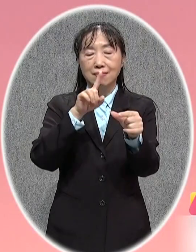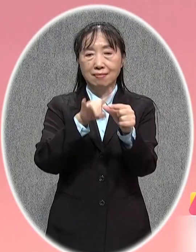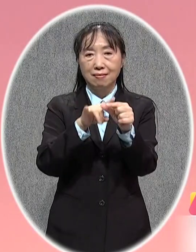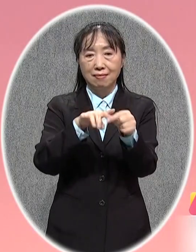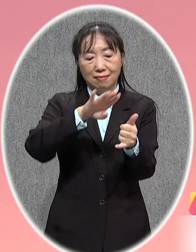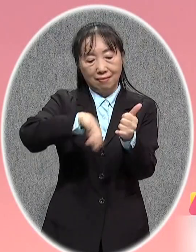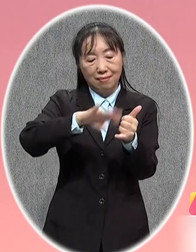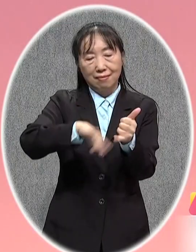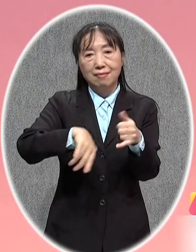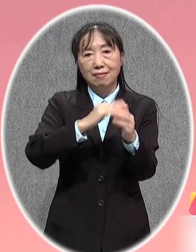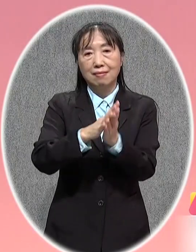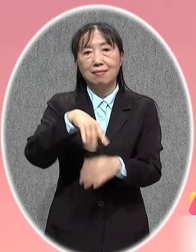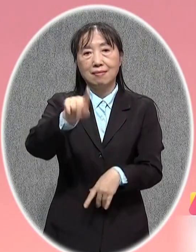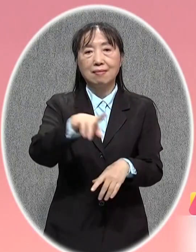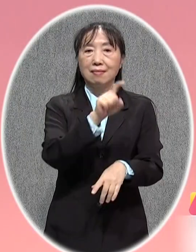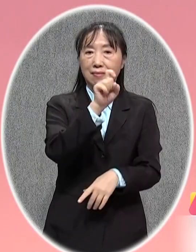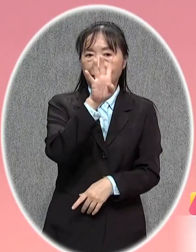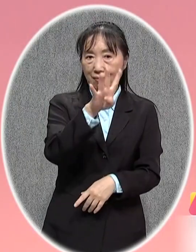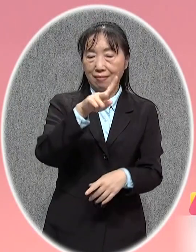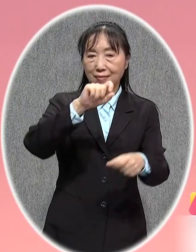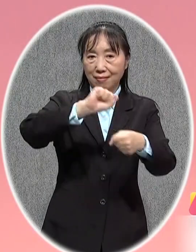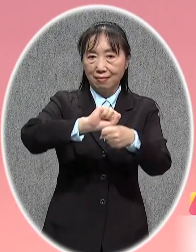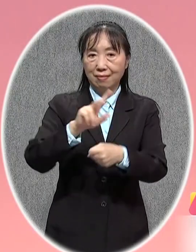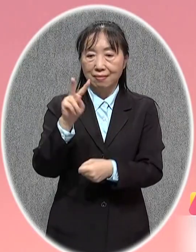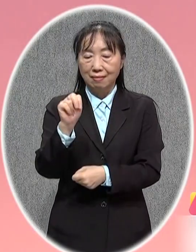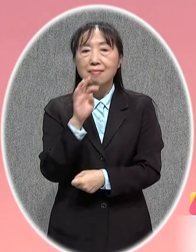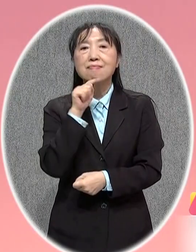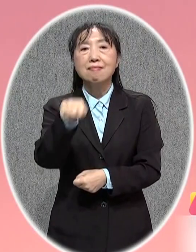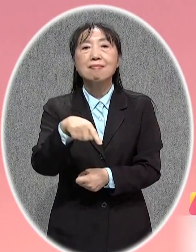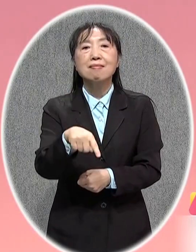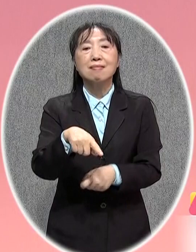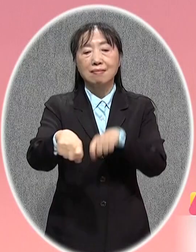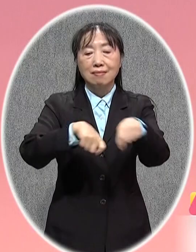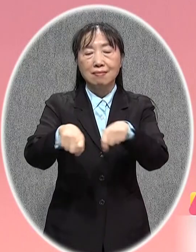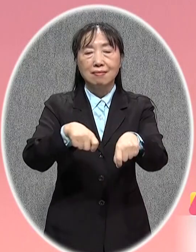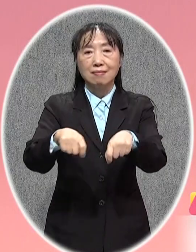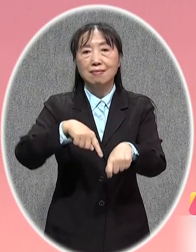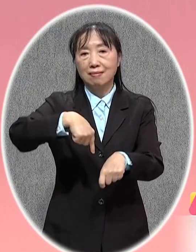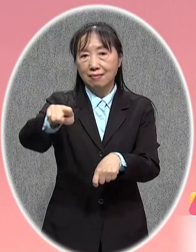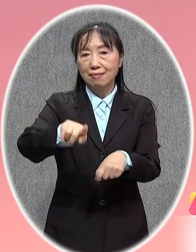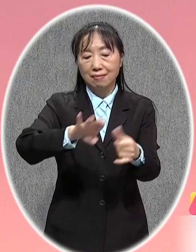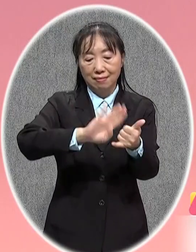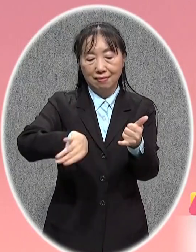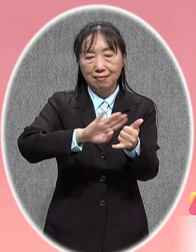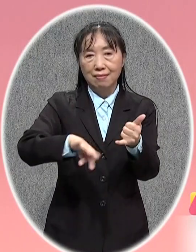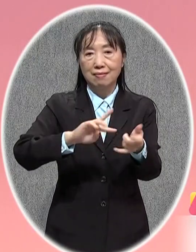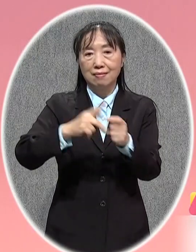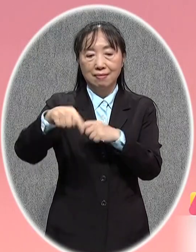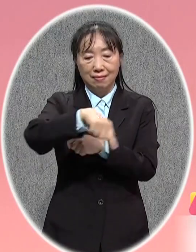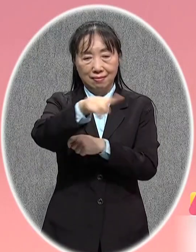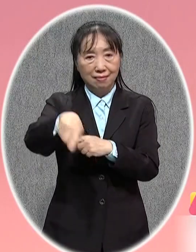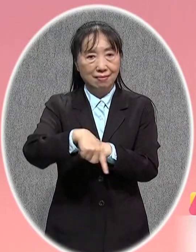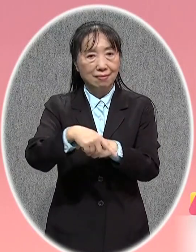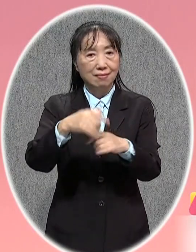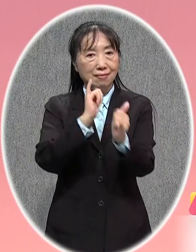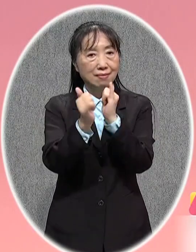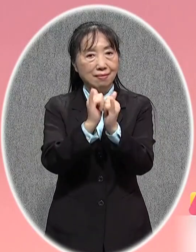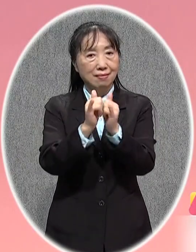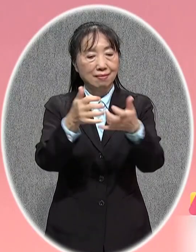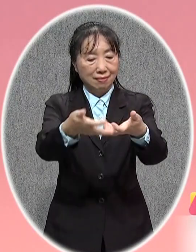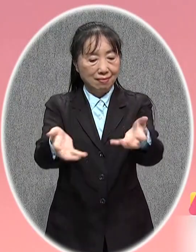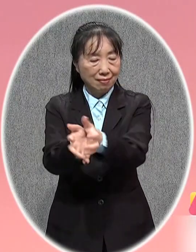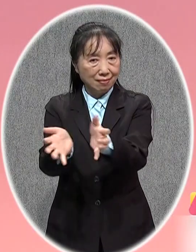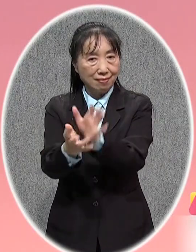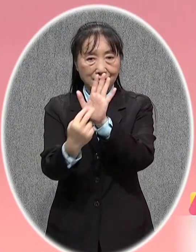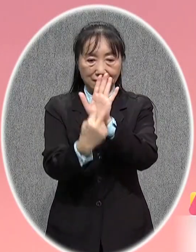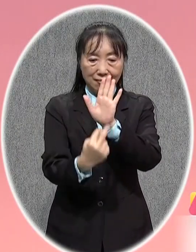一个14+N空污防治行策略，好到中南部去跟在地呢居民啊团体去做一些